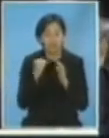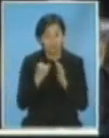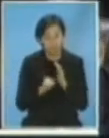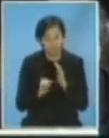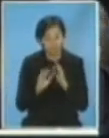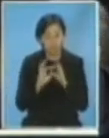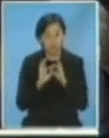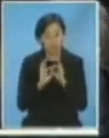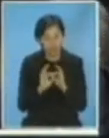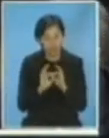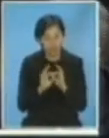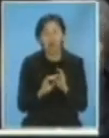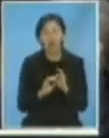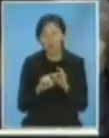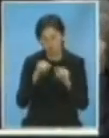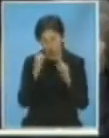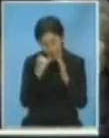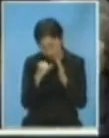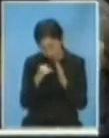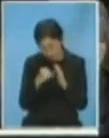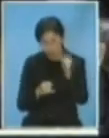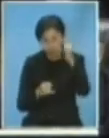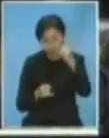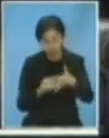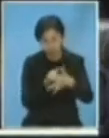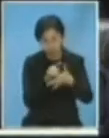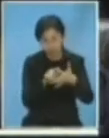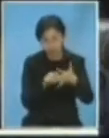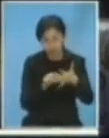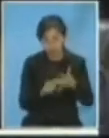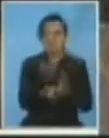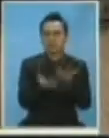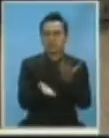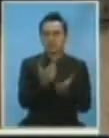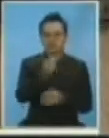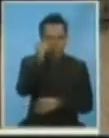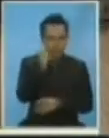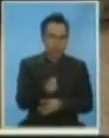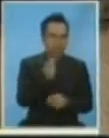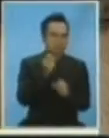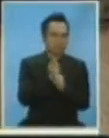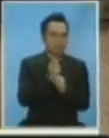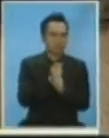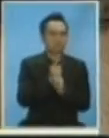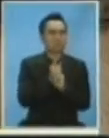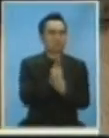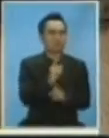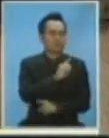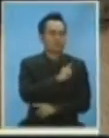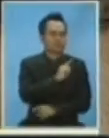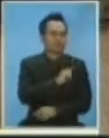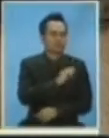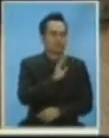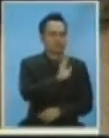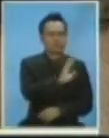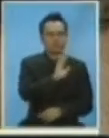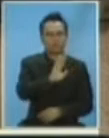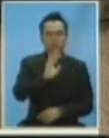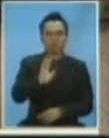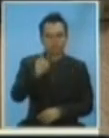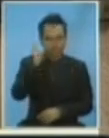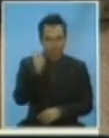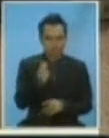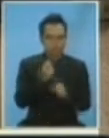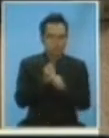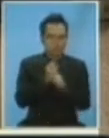อบเอื้อประโยชน์ฝ่ายข้างมากโดยไม่เป็นธรรมค่ะซึ่งคุณวิชาก็บอกนะคะว่าการแก้ไขรัฐธรรมนูญนั้นเป็นเรื่